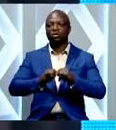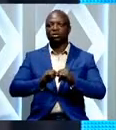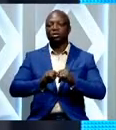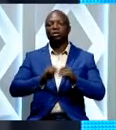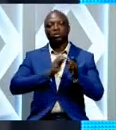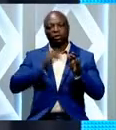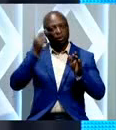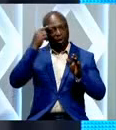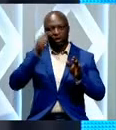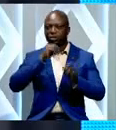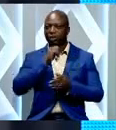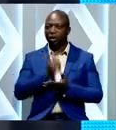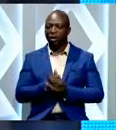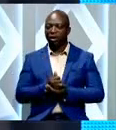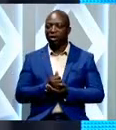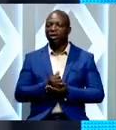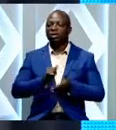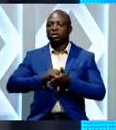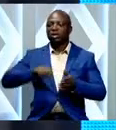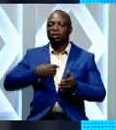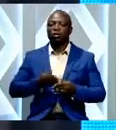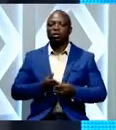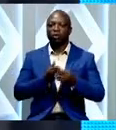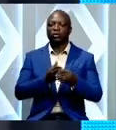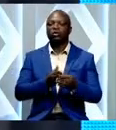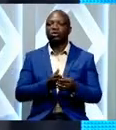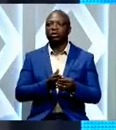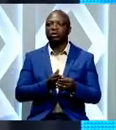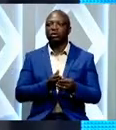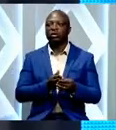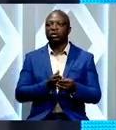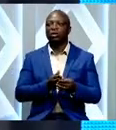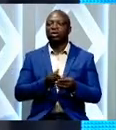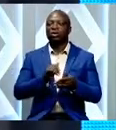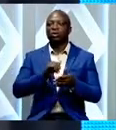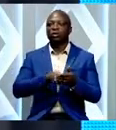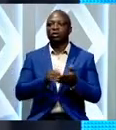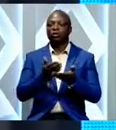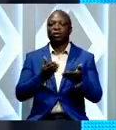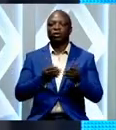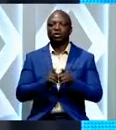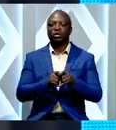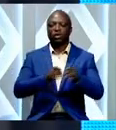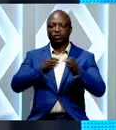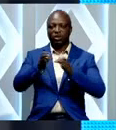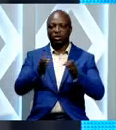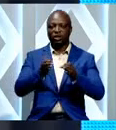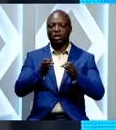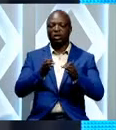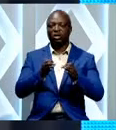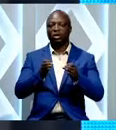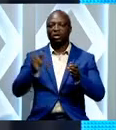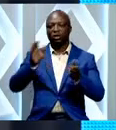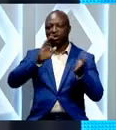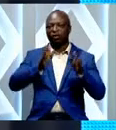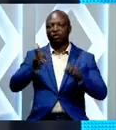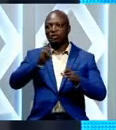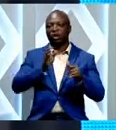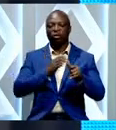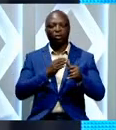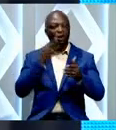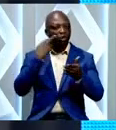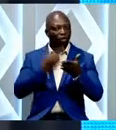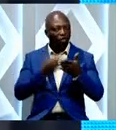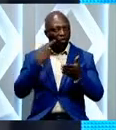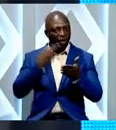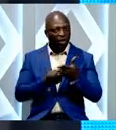pas. Ceci me conduit aux 5 remarques que je voudrais faire devant vous. La première remarque